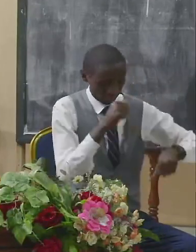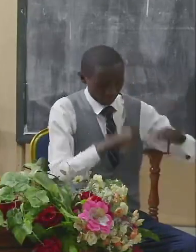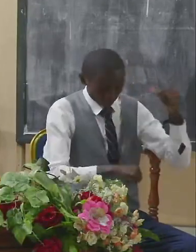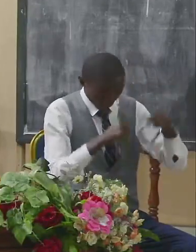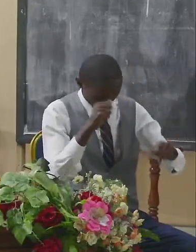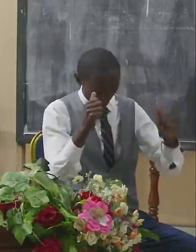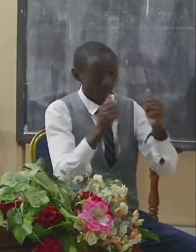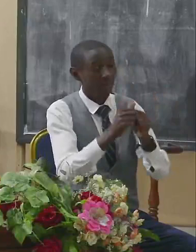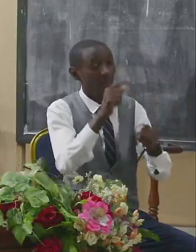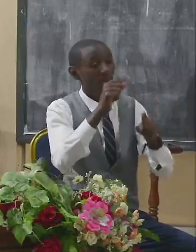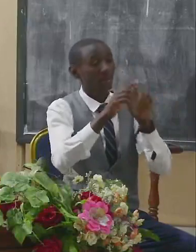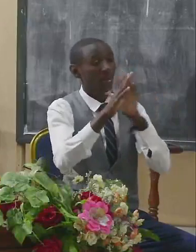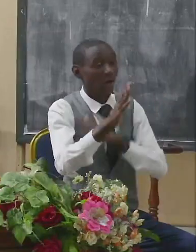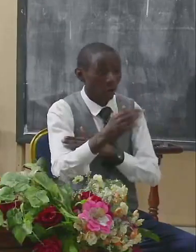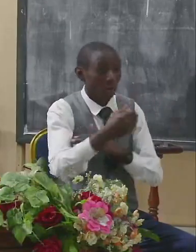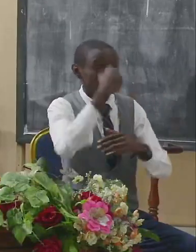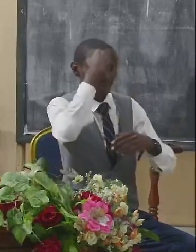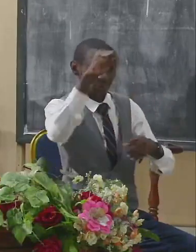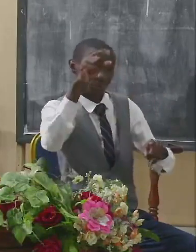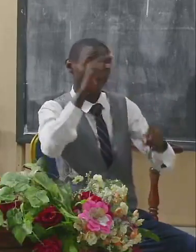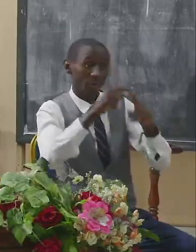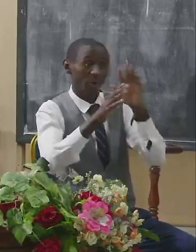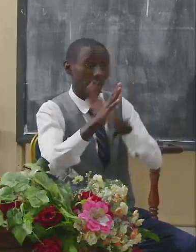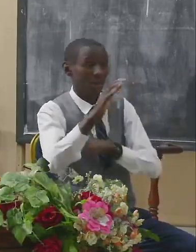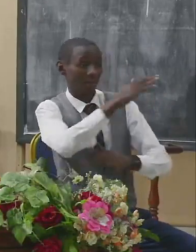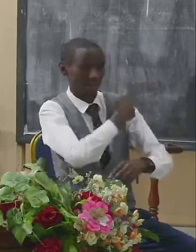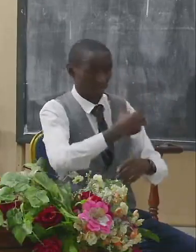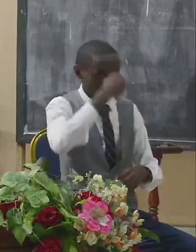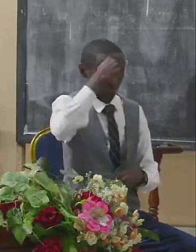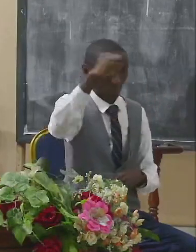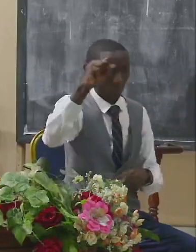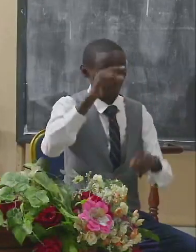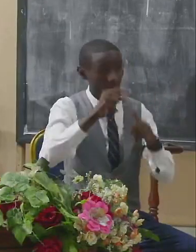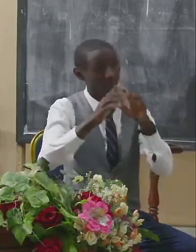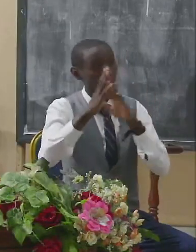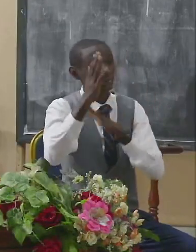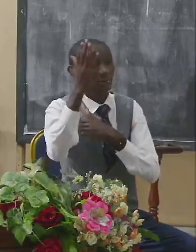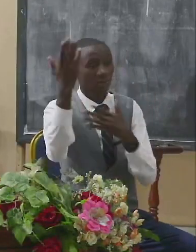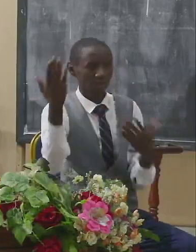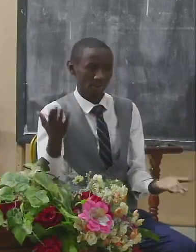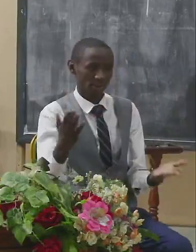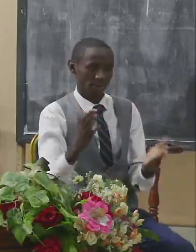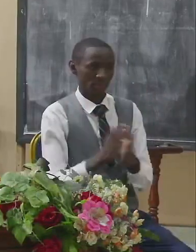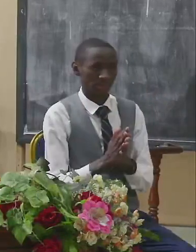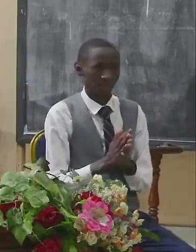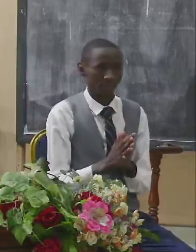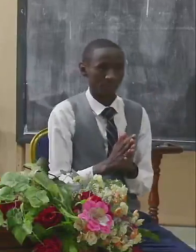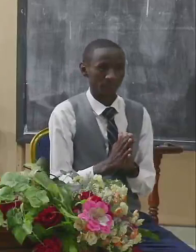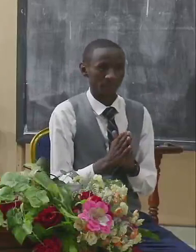résistance. Utomboshi jini ya neno na kutiifu na kukosa utiifu.